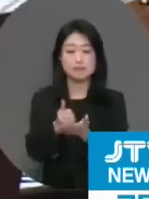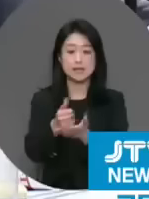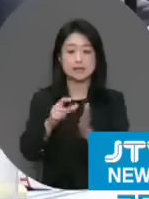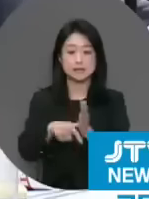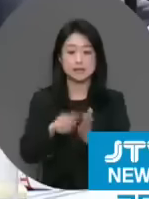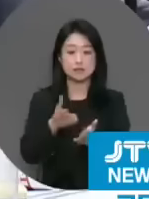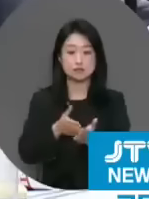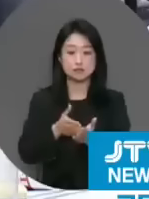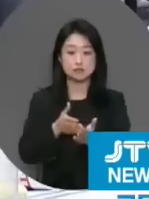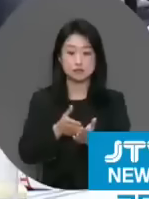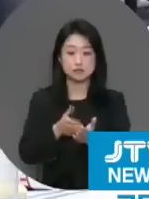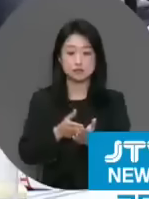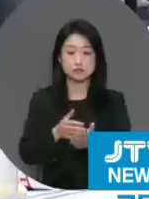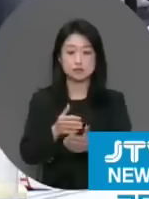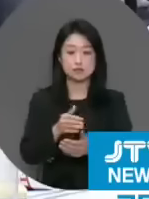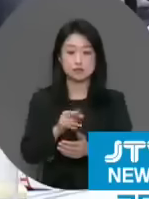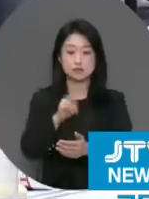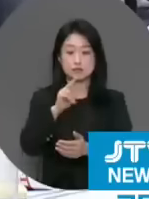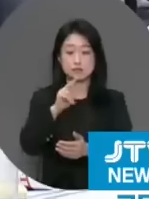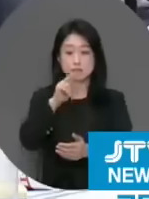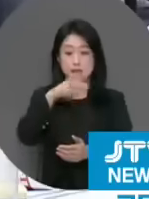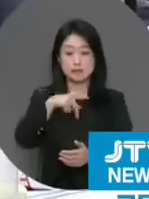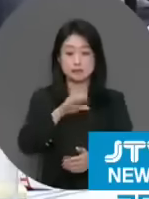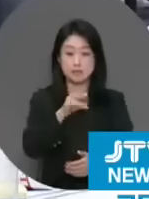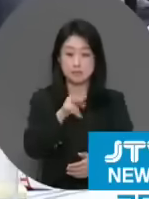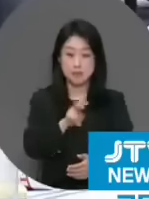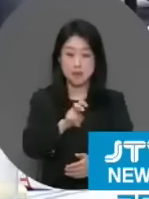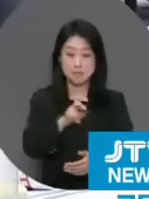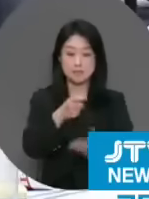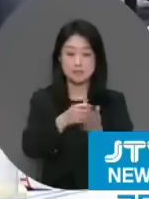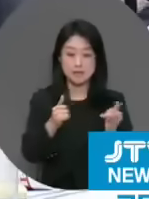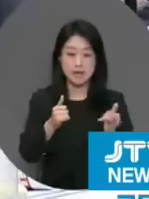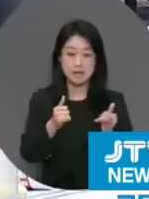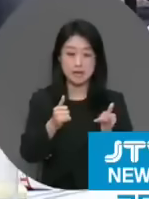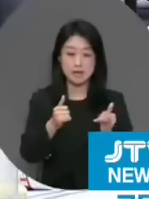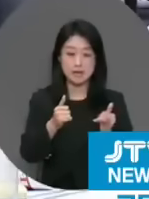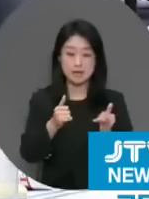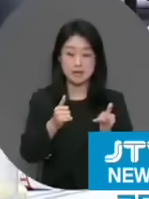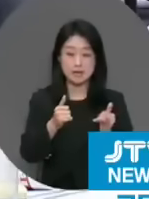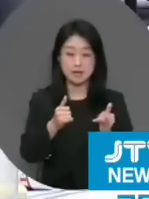뉴스를 뉴스광장 박상범 기자 말고 또 KBS의 박상범 기자 있나요?